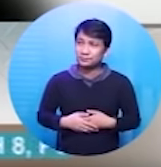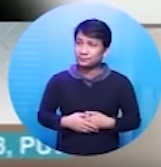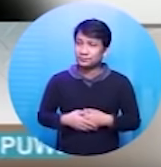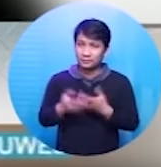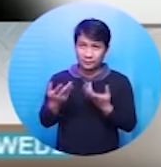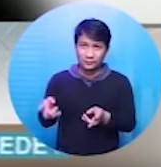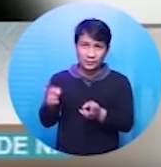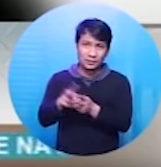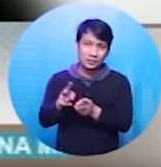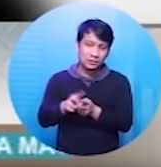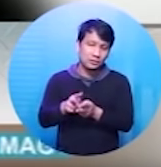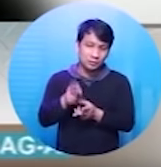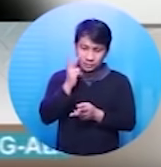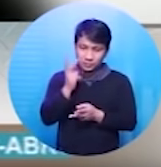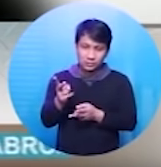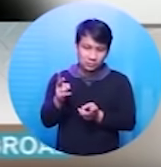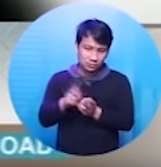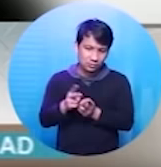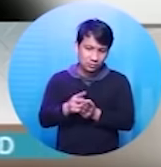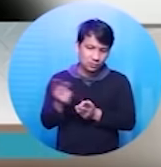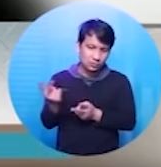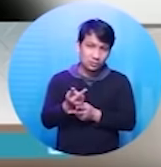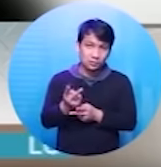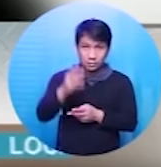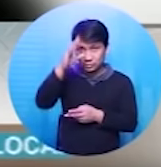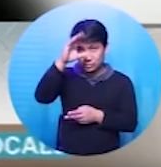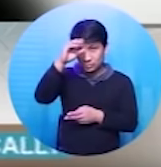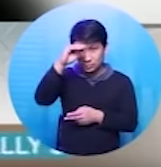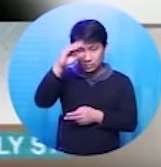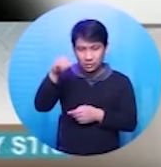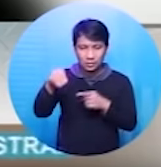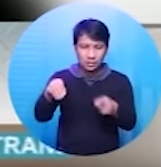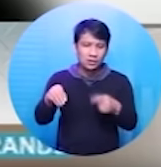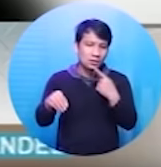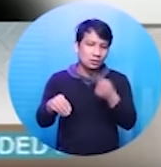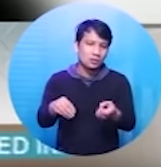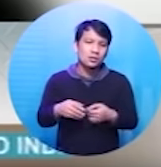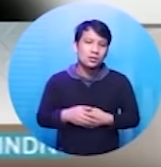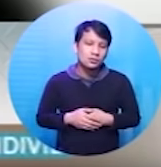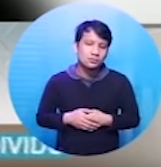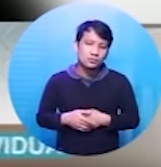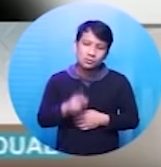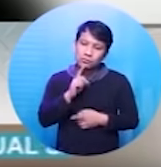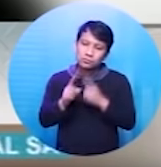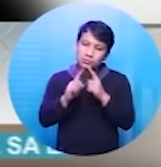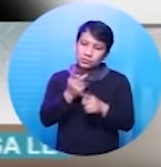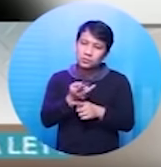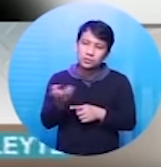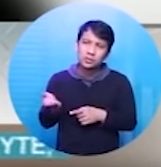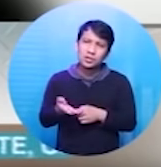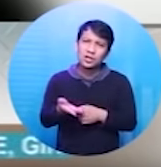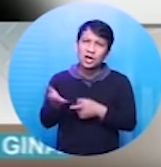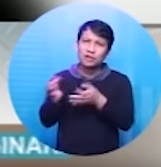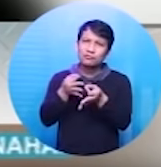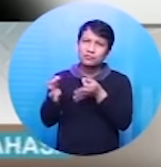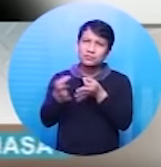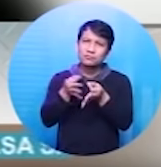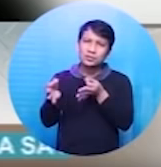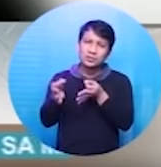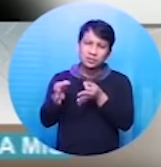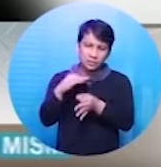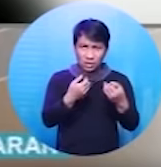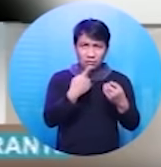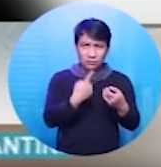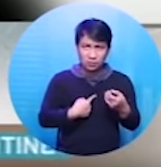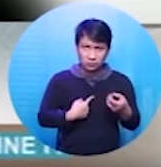noon? Opo, ako kinausap yung anak ko lalaki, tinawag ko sa laban. Okay. Ano pong paliwanag nung anak